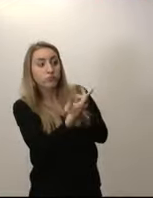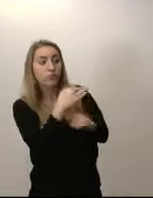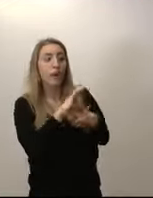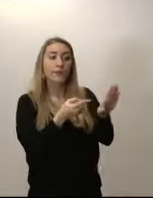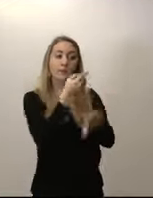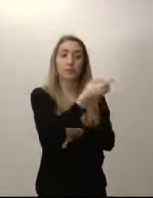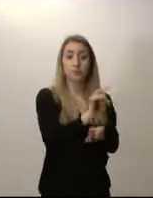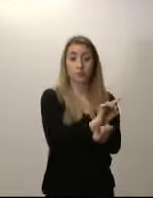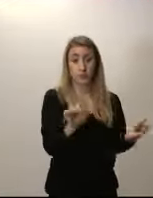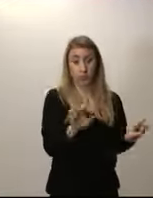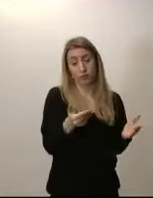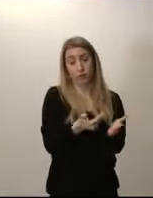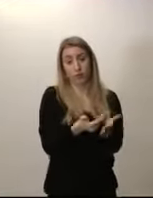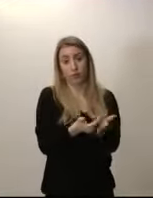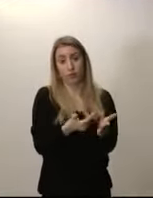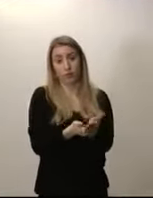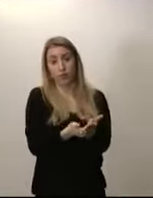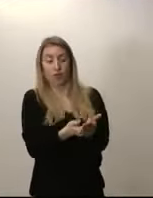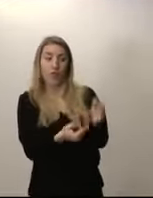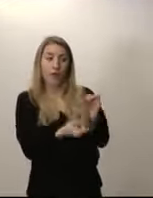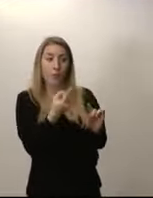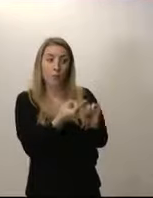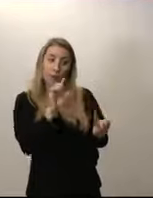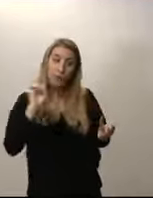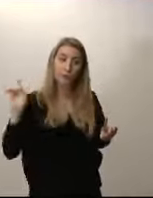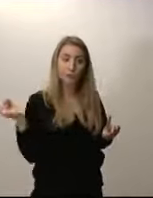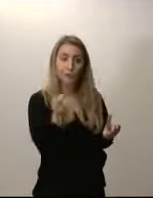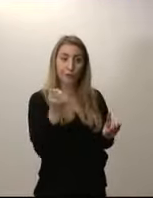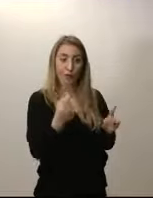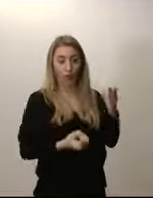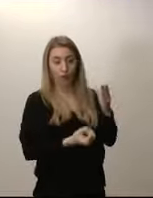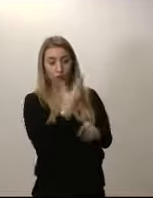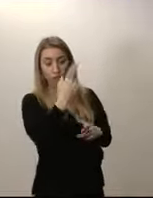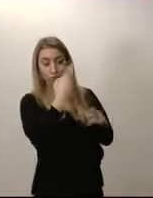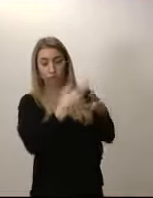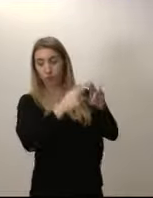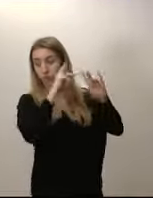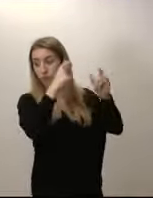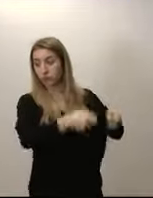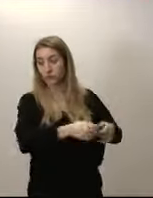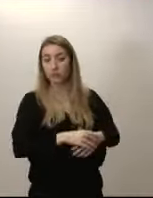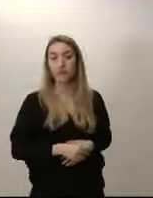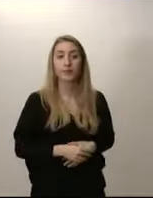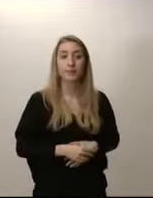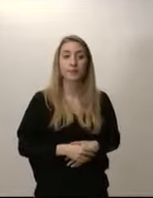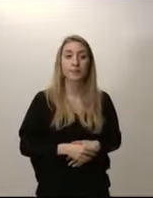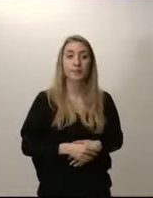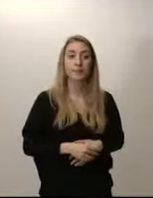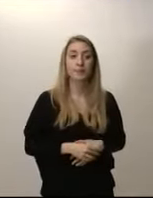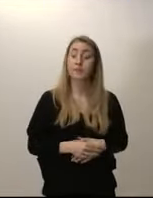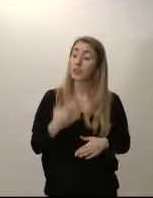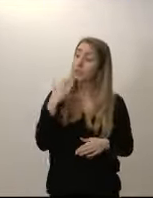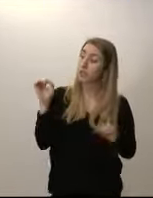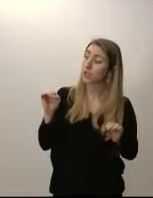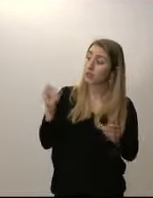peut-être utile de le spécifier avec le mot PALS, voilà. Non, c'est... Oui, bien sûr.